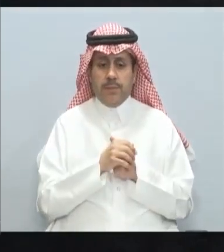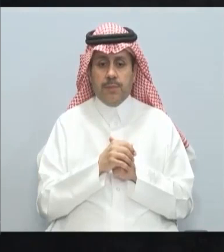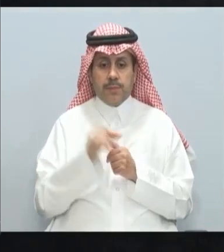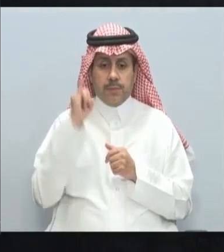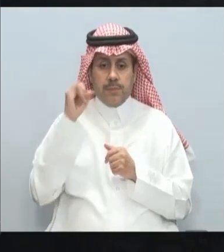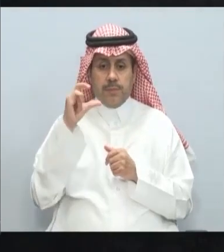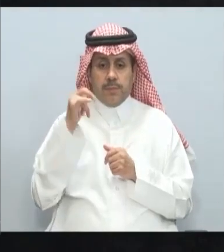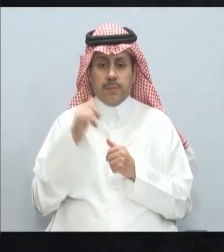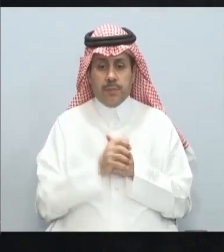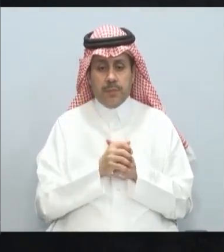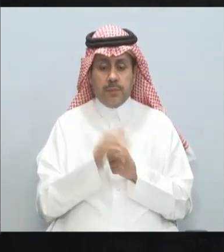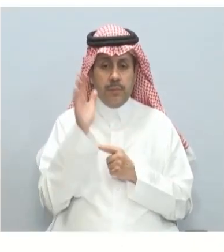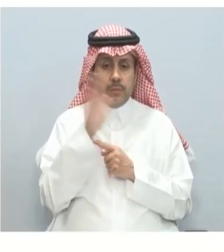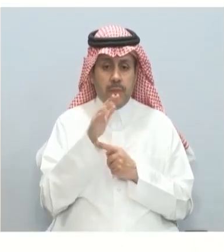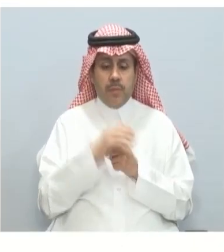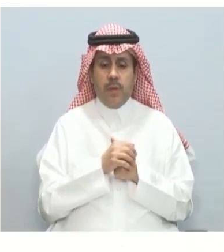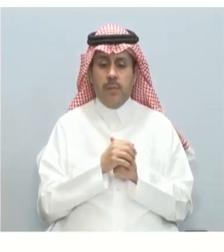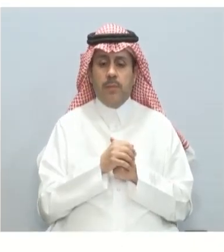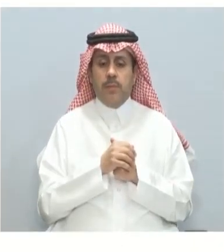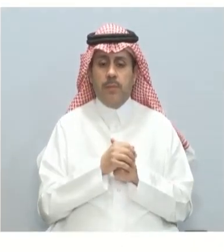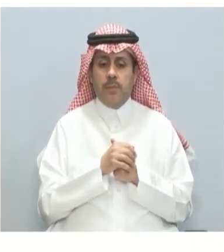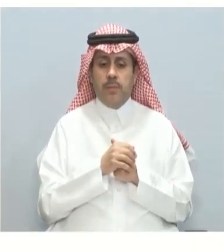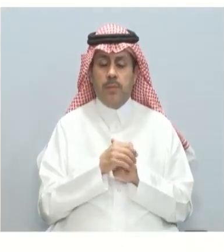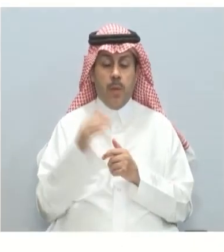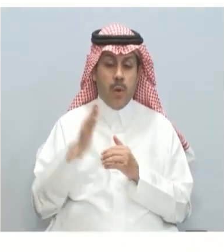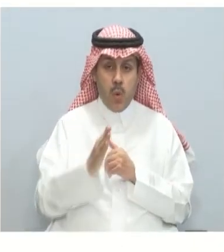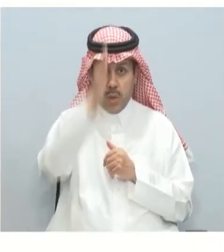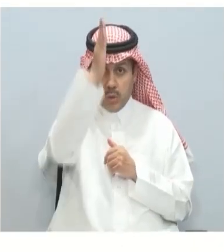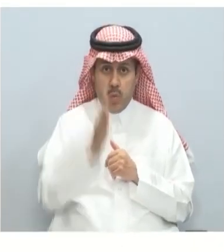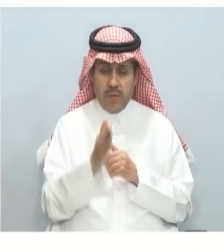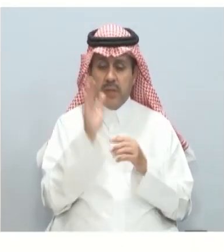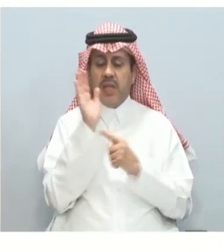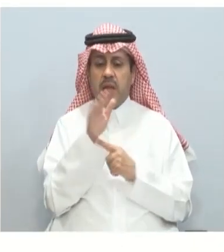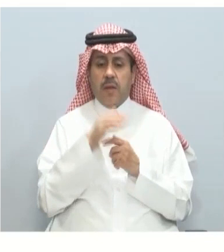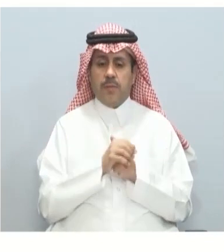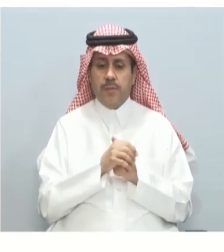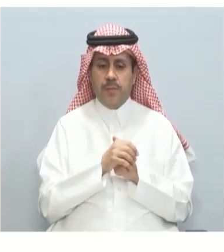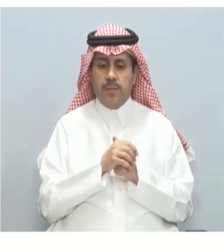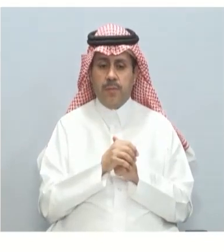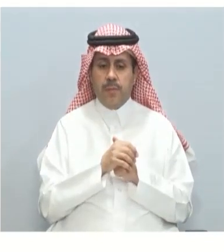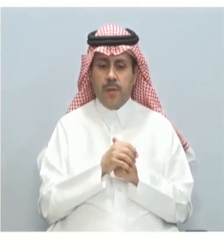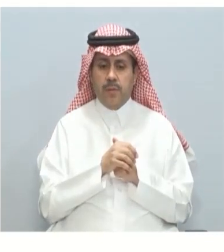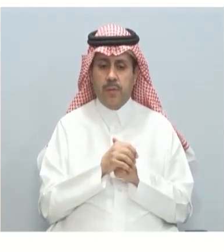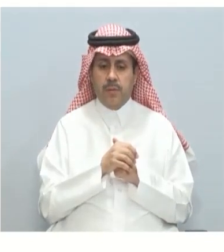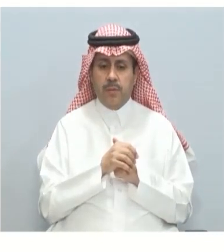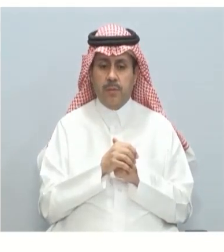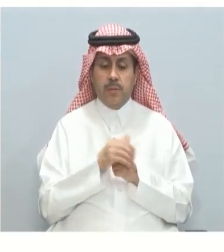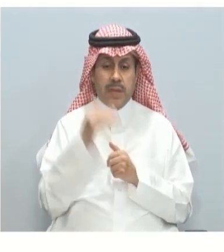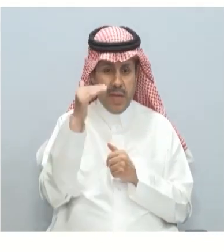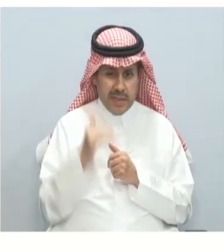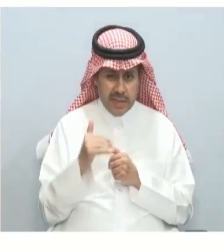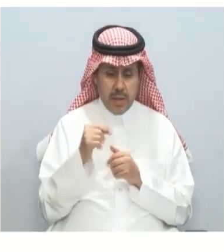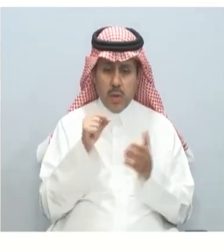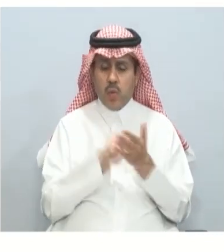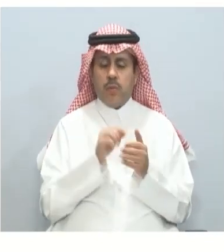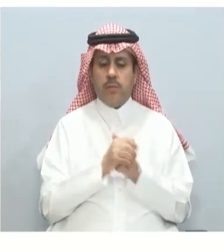المدى لانه بيكون التاثير على المحور الراسي الواي طبعا هنا حطينا اصغر نقطه